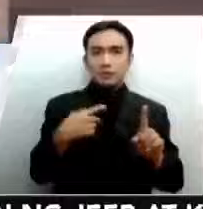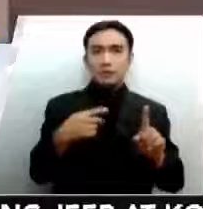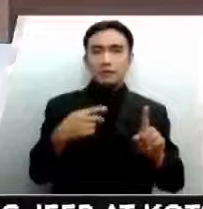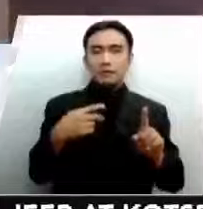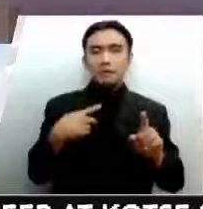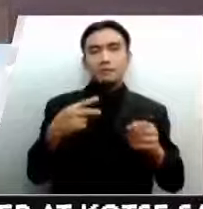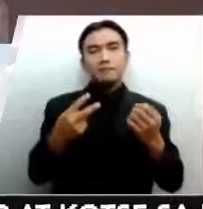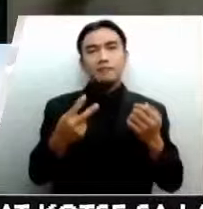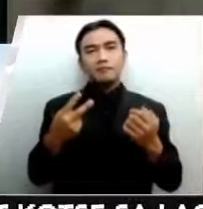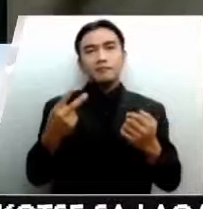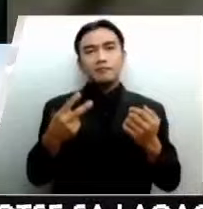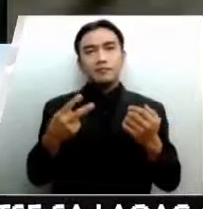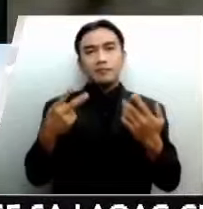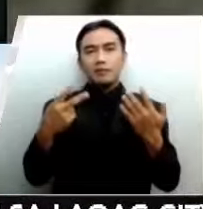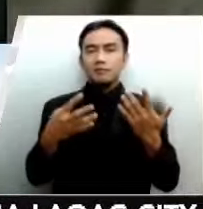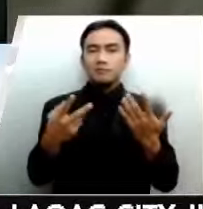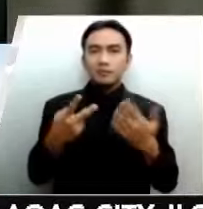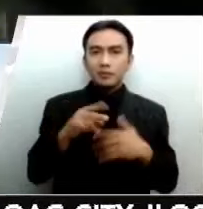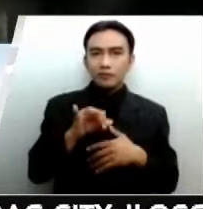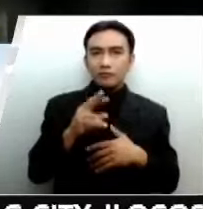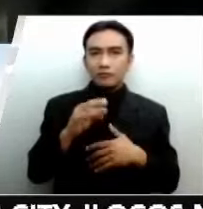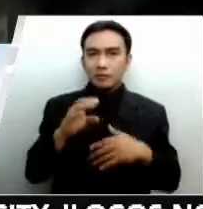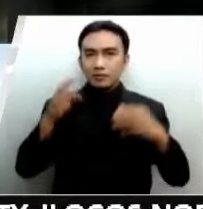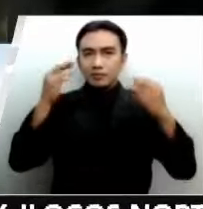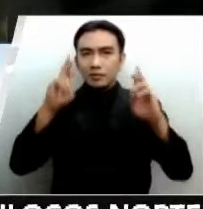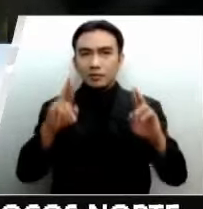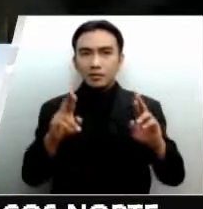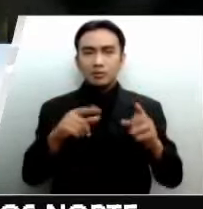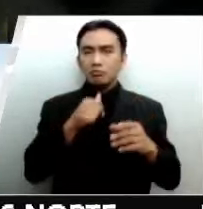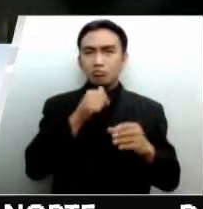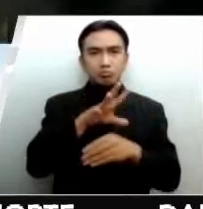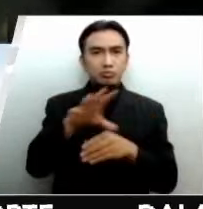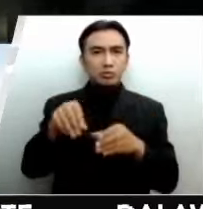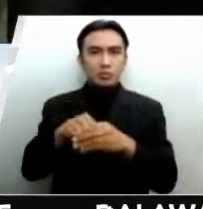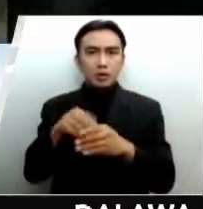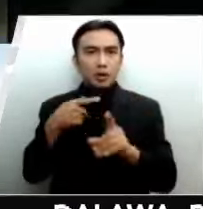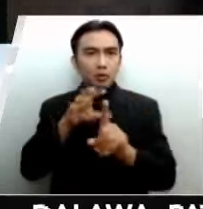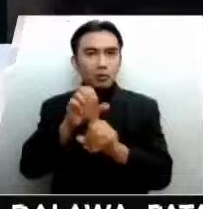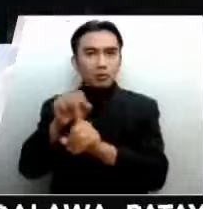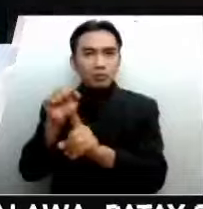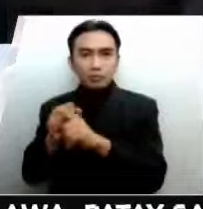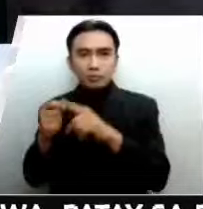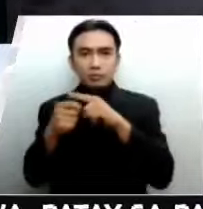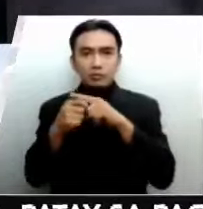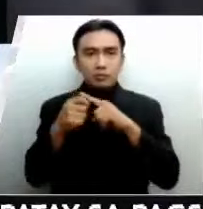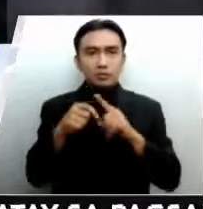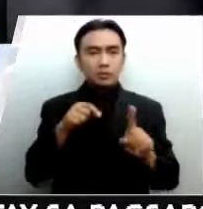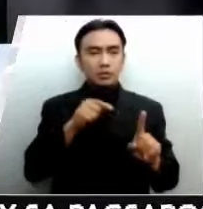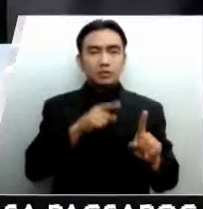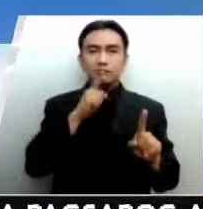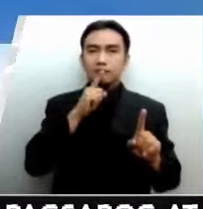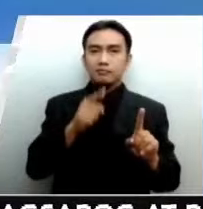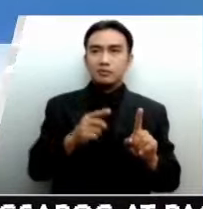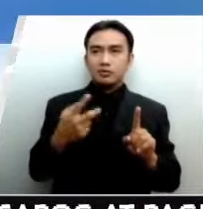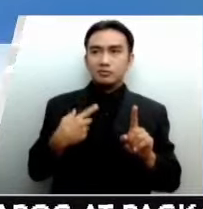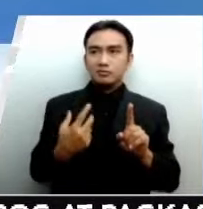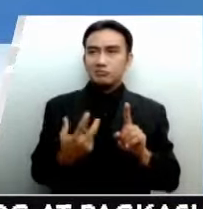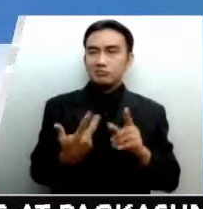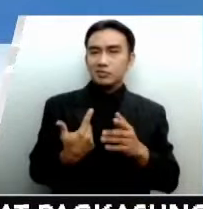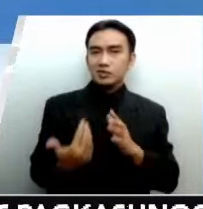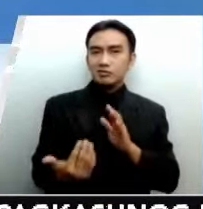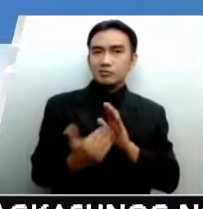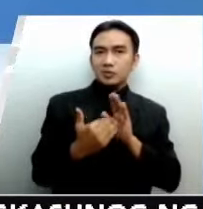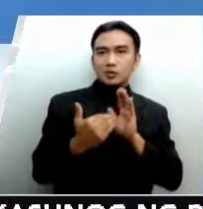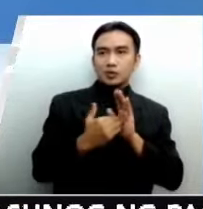hindi nasangkot ang kanyang pangalan sa usapin ng Tokhang. Tinawag din ng bise na panghihimasok sa soberenya ng bansa ang